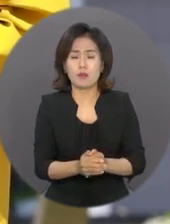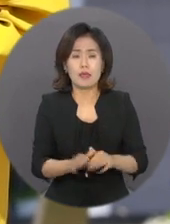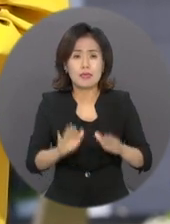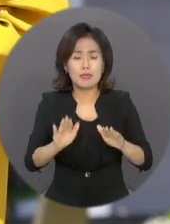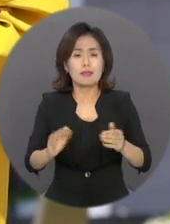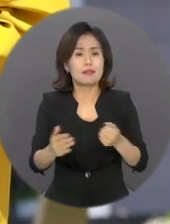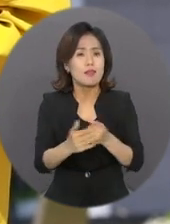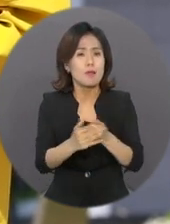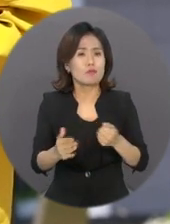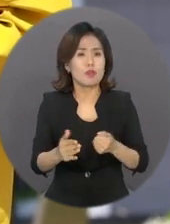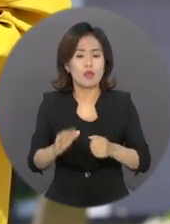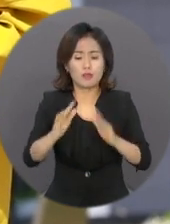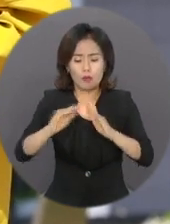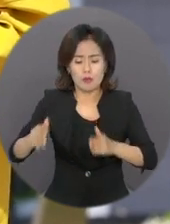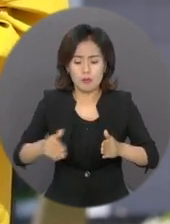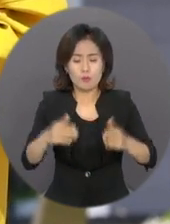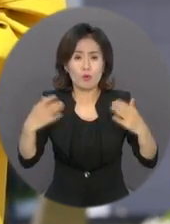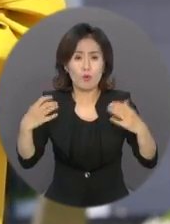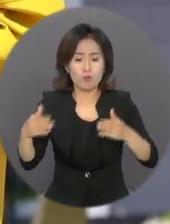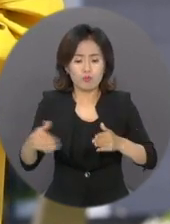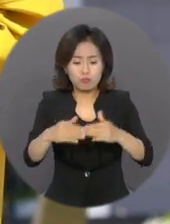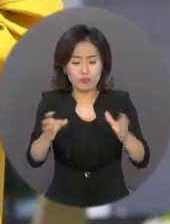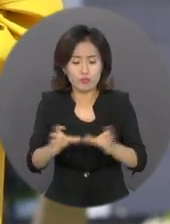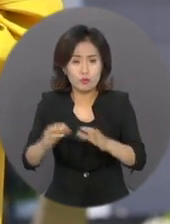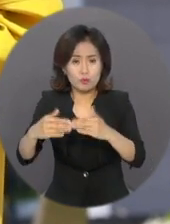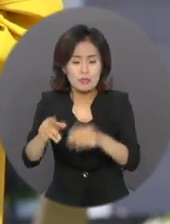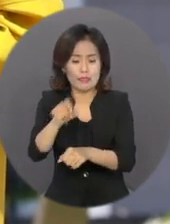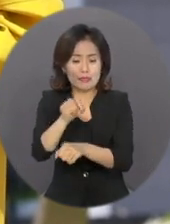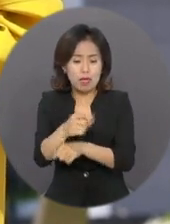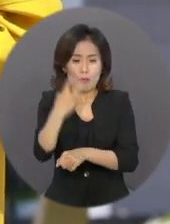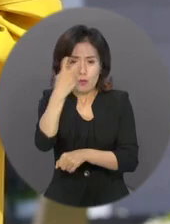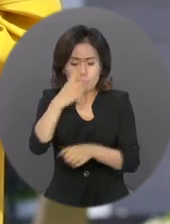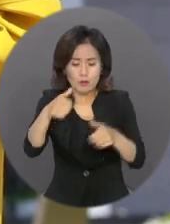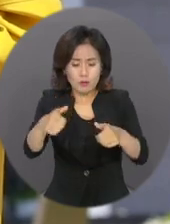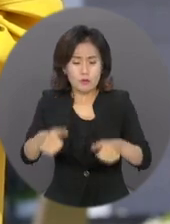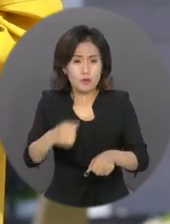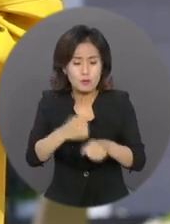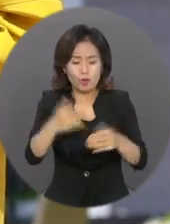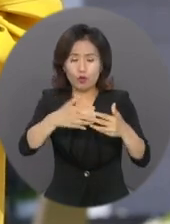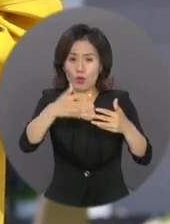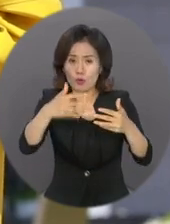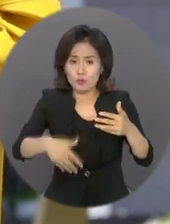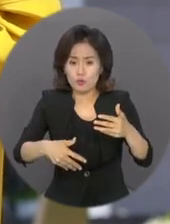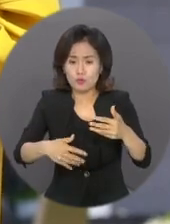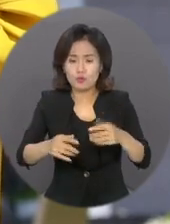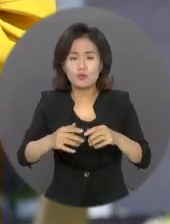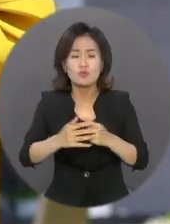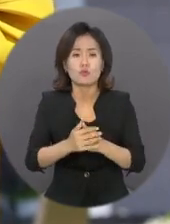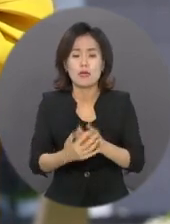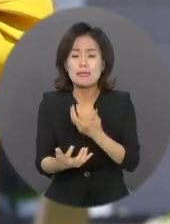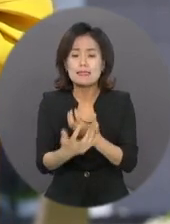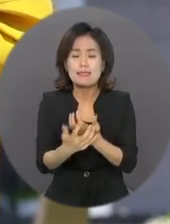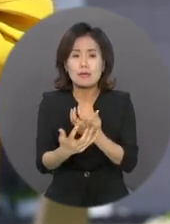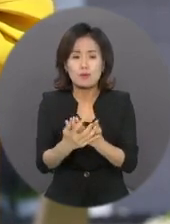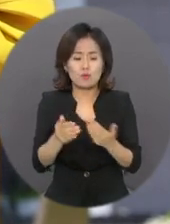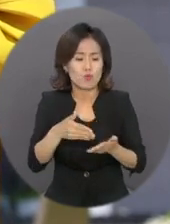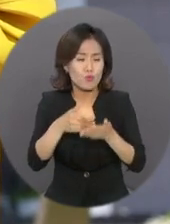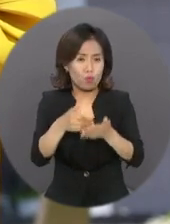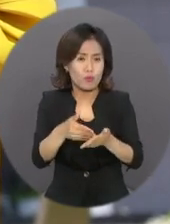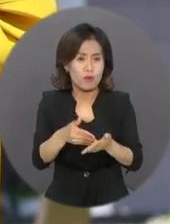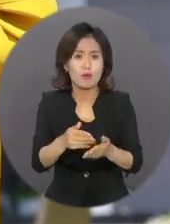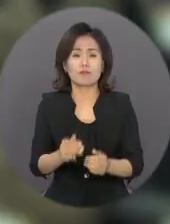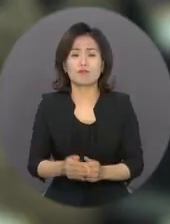mbc는이 때문에 전남도청 각 부서에서 사무관리비 결제 과정에서 첨부된 영수증과 견적서 등의 자료 공개를